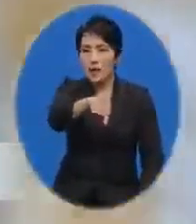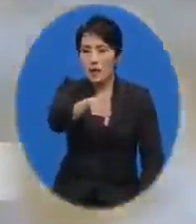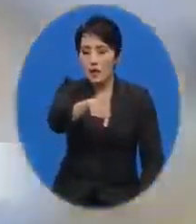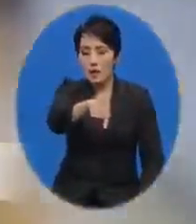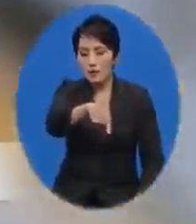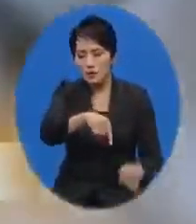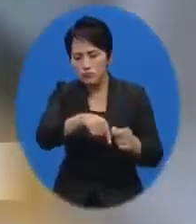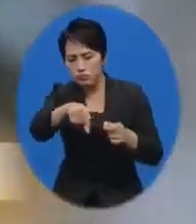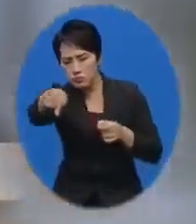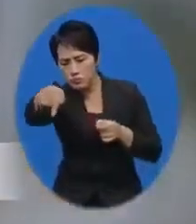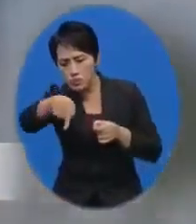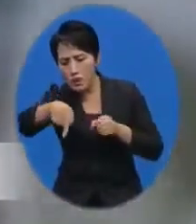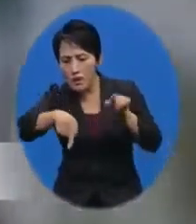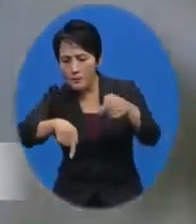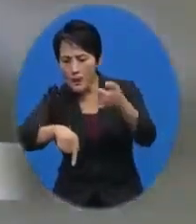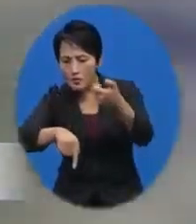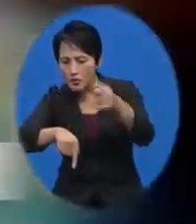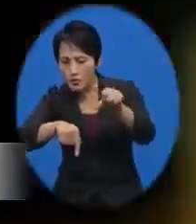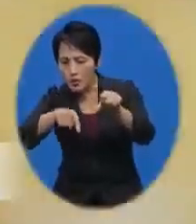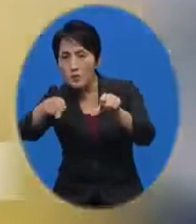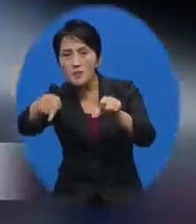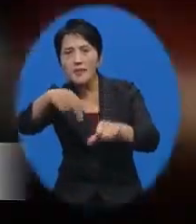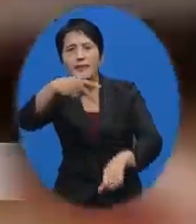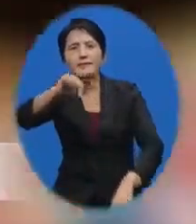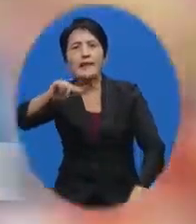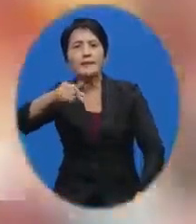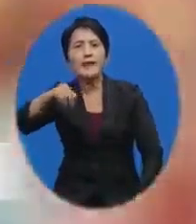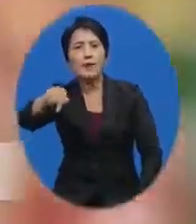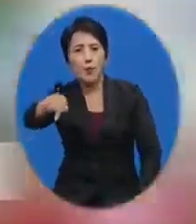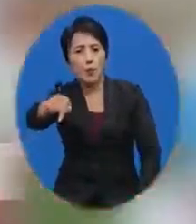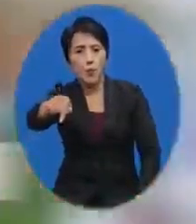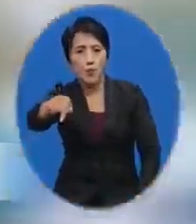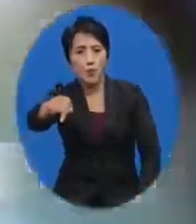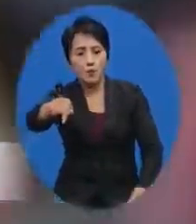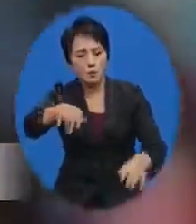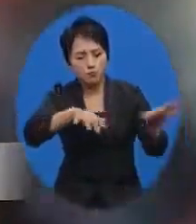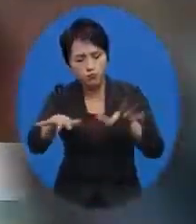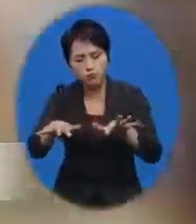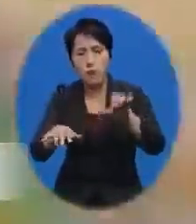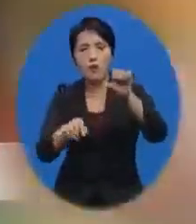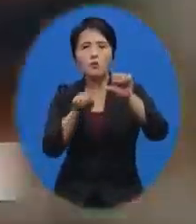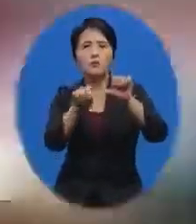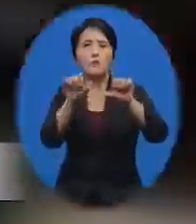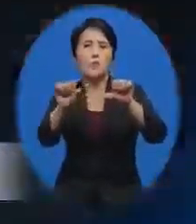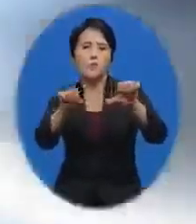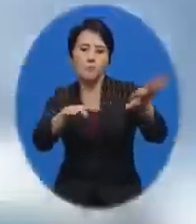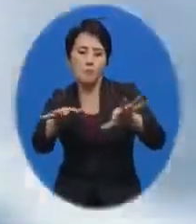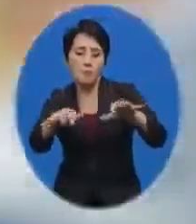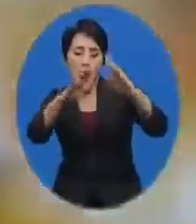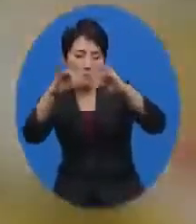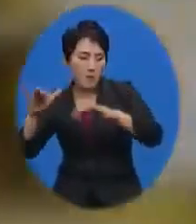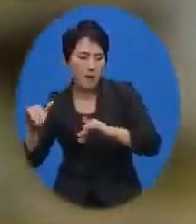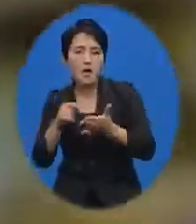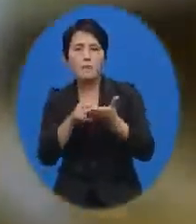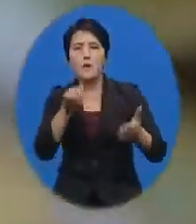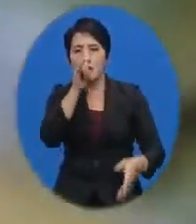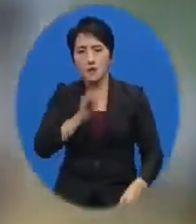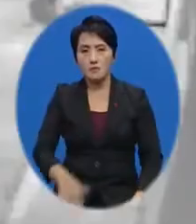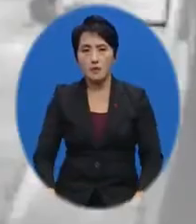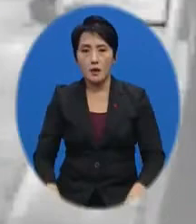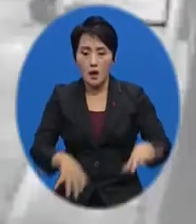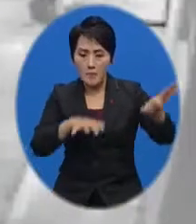북서쪽으로 165km 떨어진 산디에고 인근에서 규모 5.5의 지진이 일어났습니다. 지진의